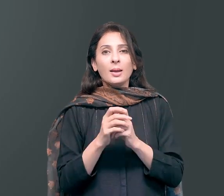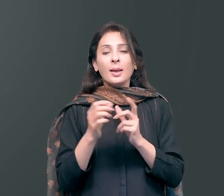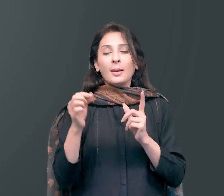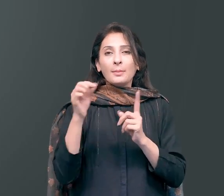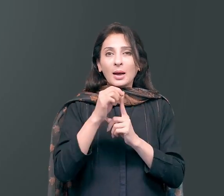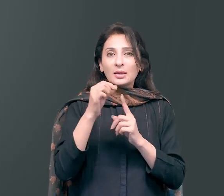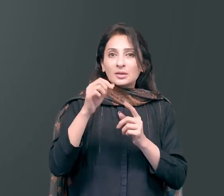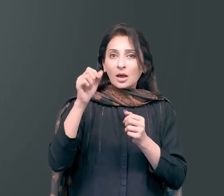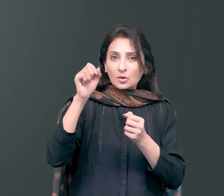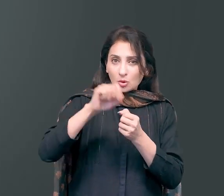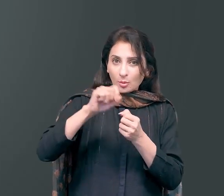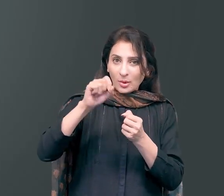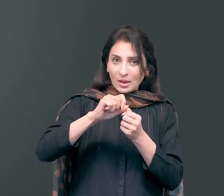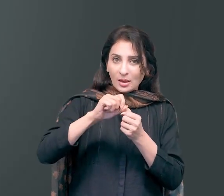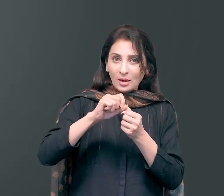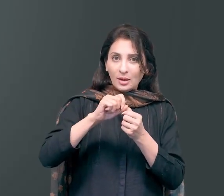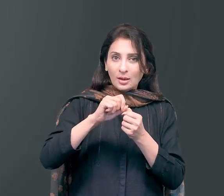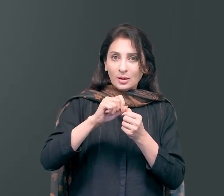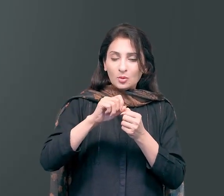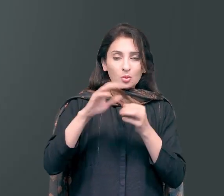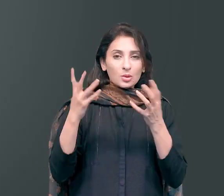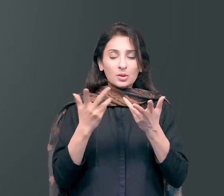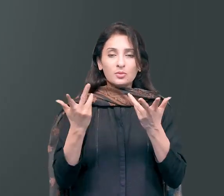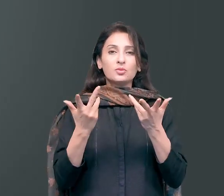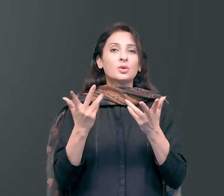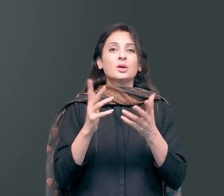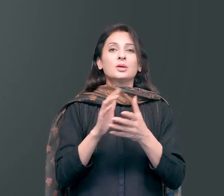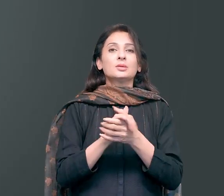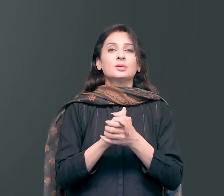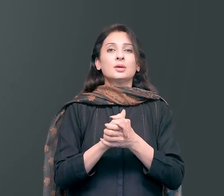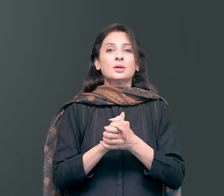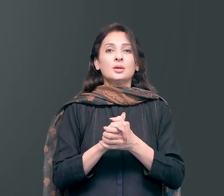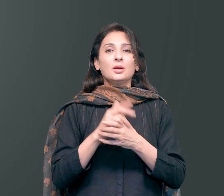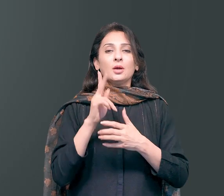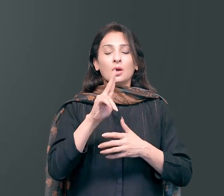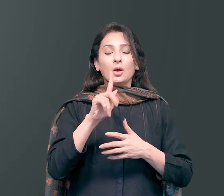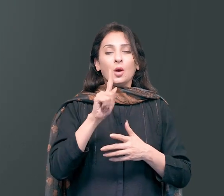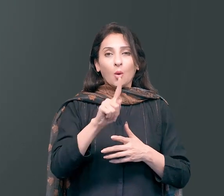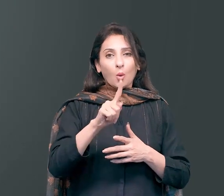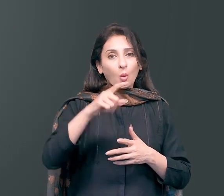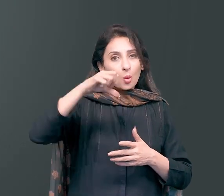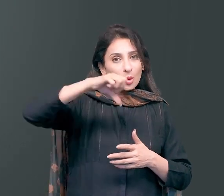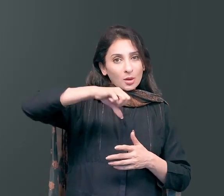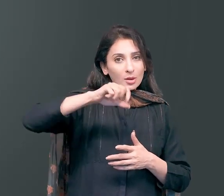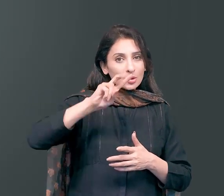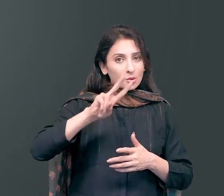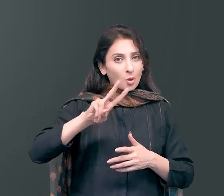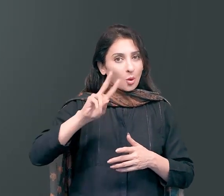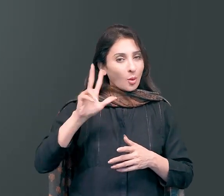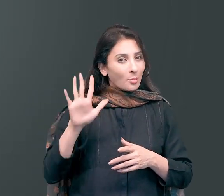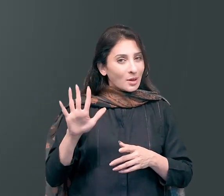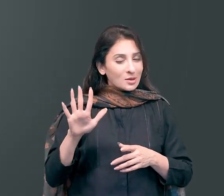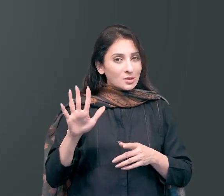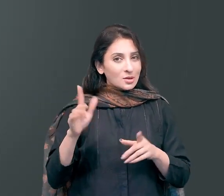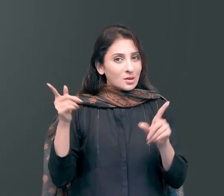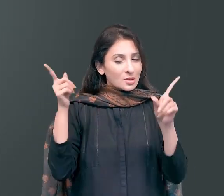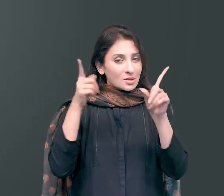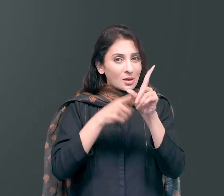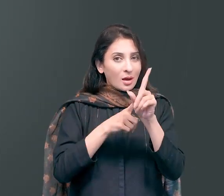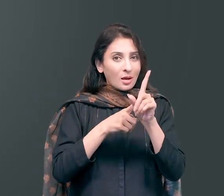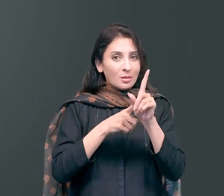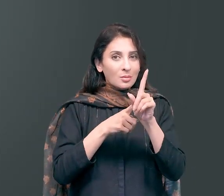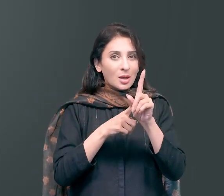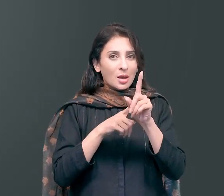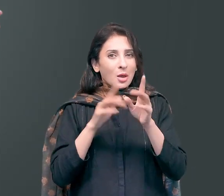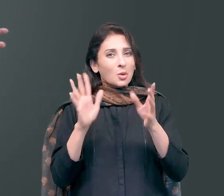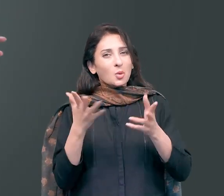1925 میں جب لیگ آف نیشن تھی تو اس وقت تو صرف 20-25 ہی ممالک تھے دنیا کے نقشے میں. گویا جو آج